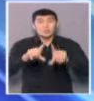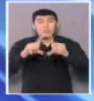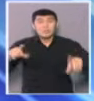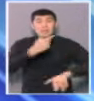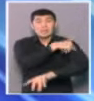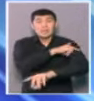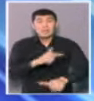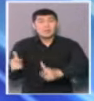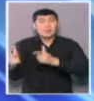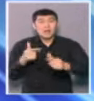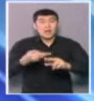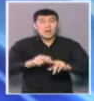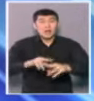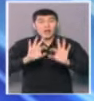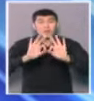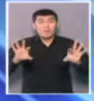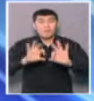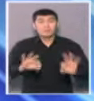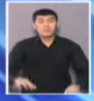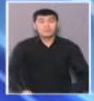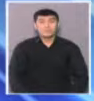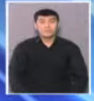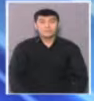мекеме дайындалған. Арықсын Зейнер Ғали айтады.